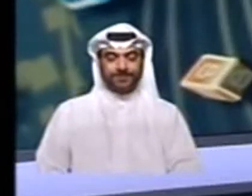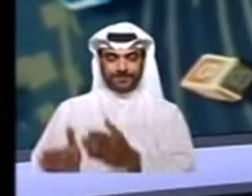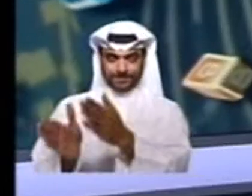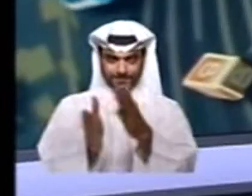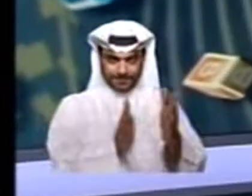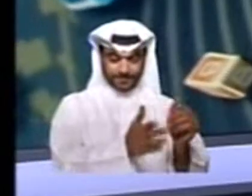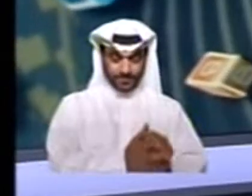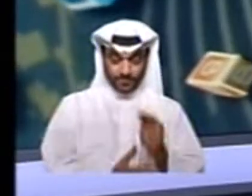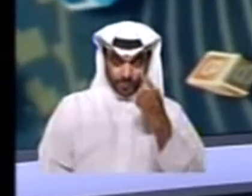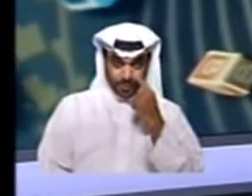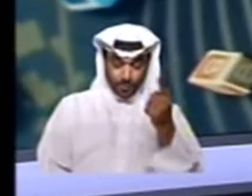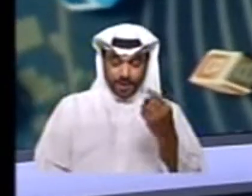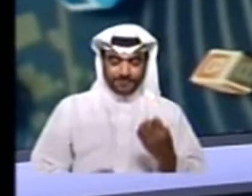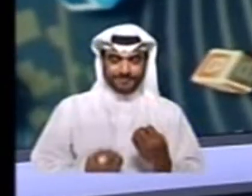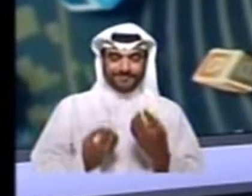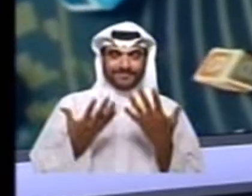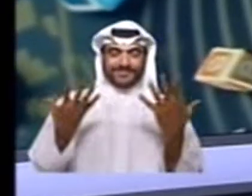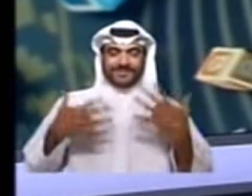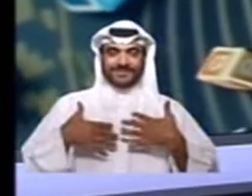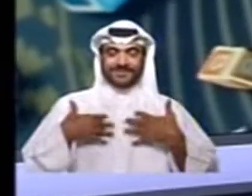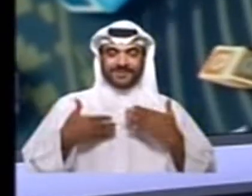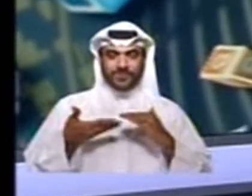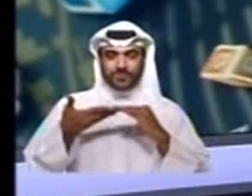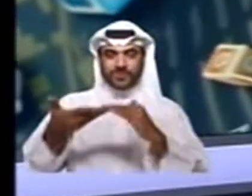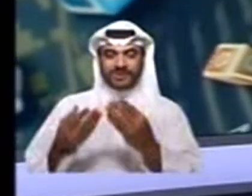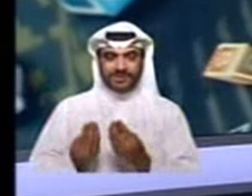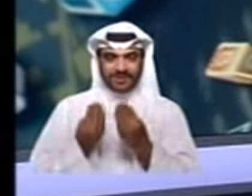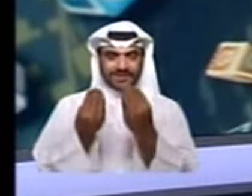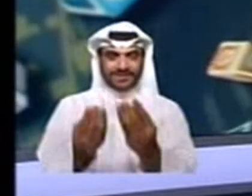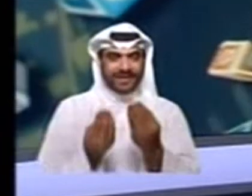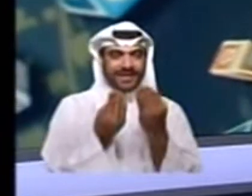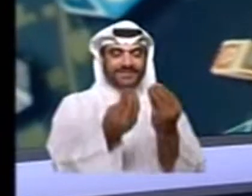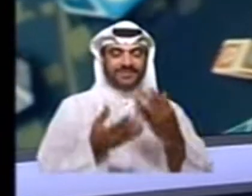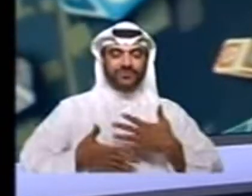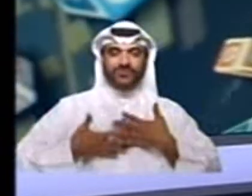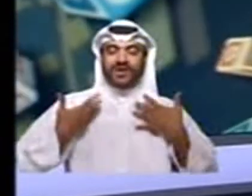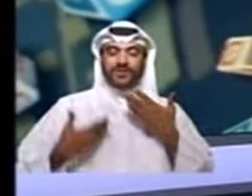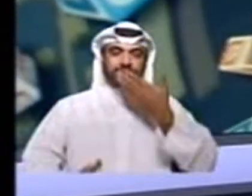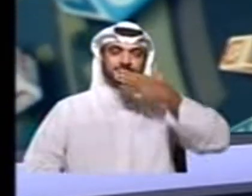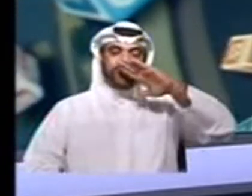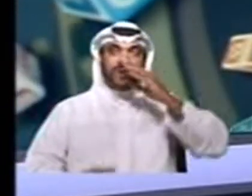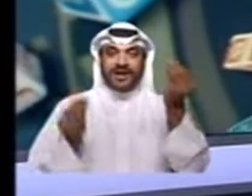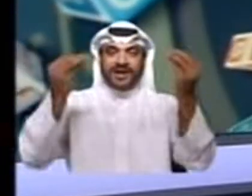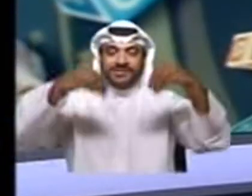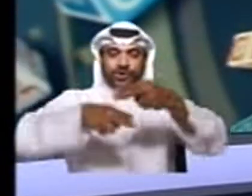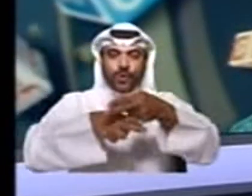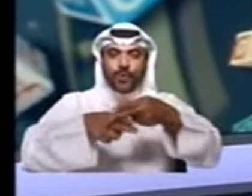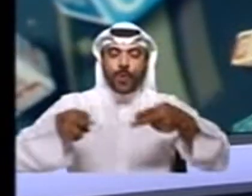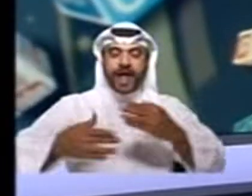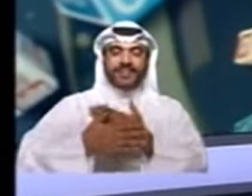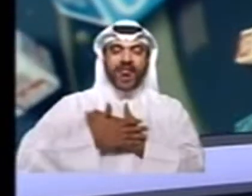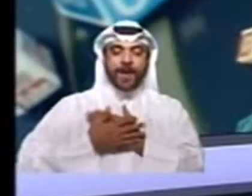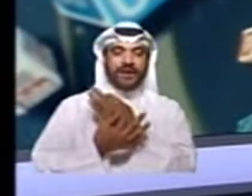لا يوجد شعور أجمل من الشعور بالعطاء وأسعاد الآخرين، وبفضل من الله وكرمه غدت كويتنا الحبيبة